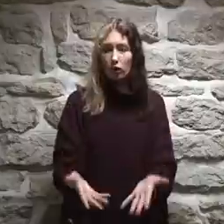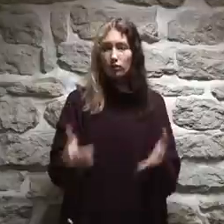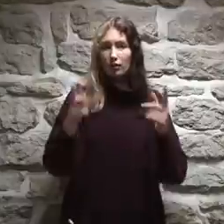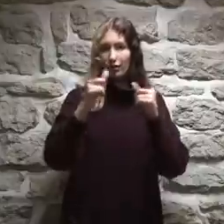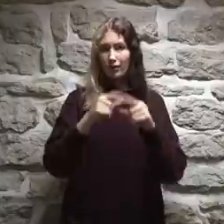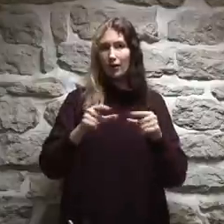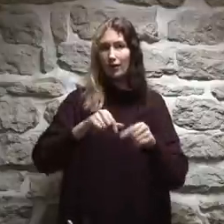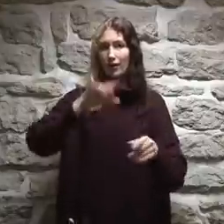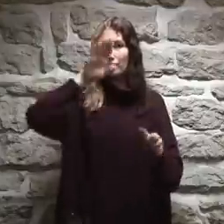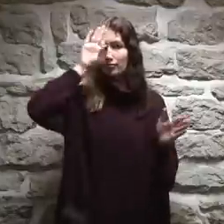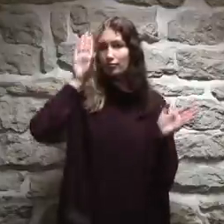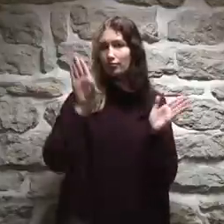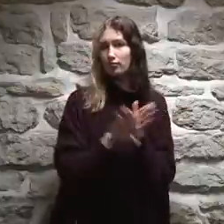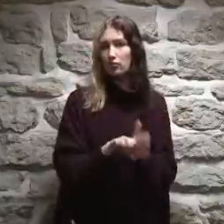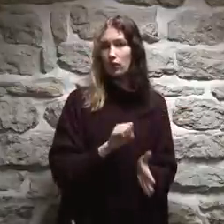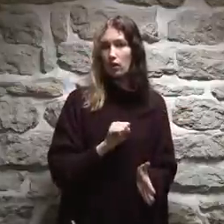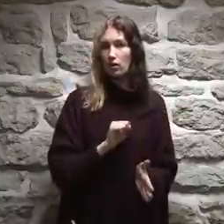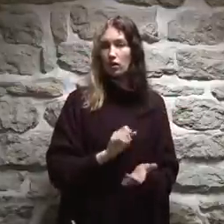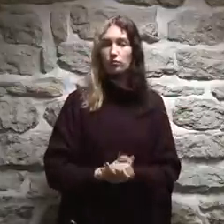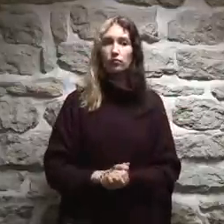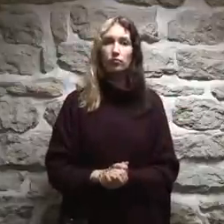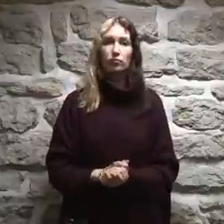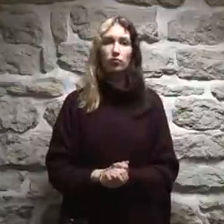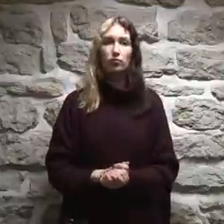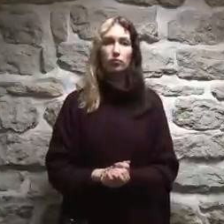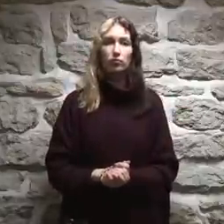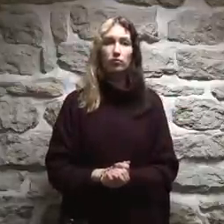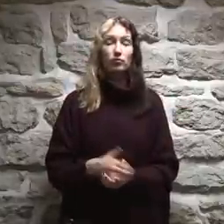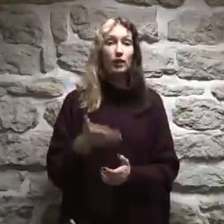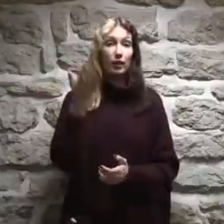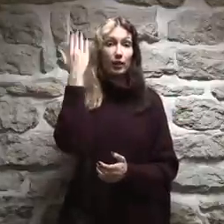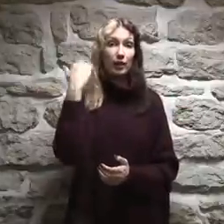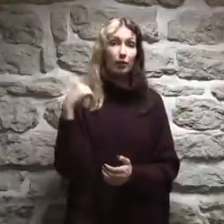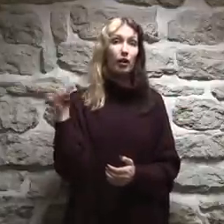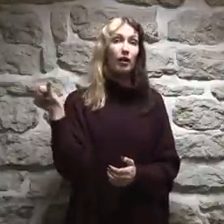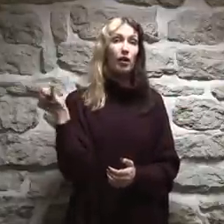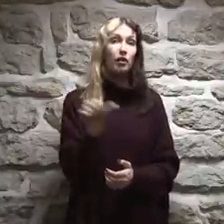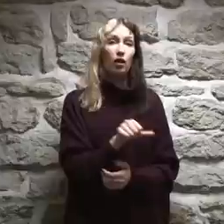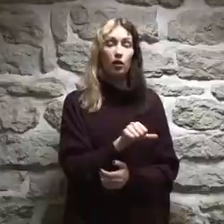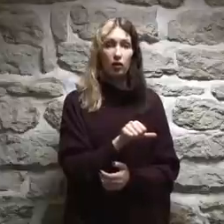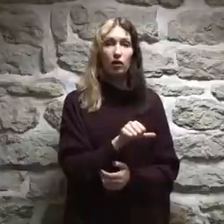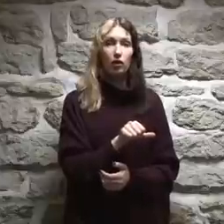tuleb kinni pidada. Nüüd siin on eelmisel nädalal väga